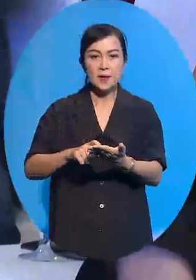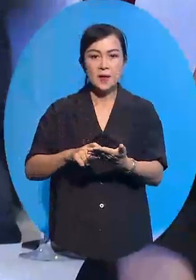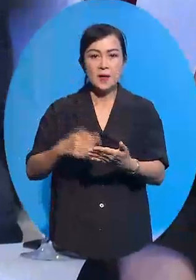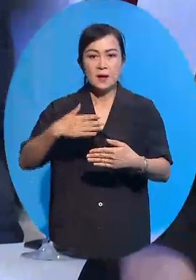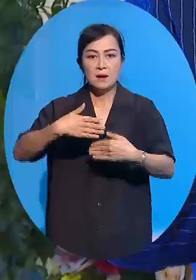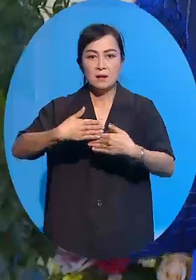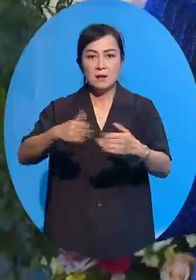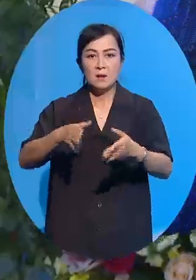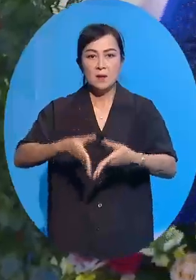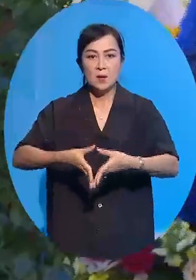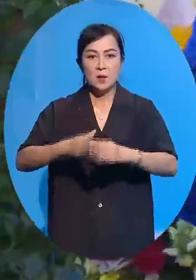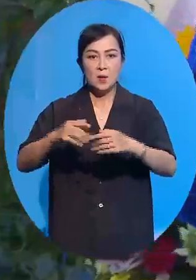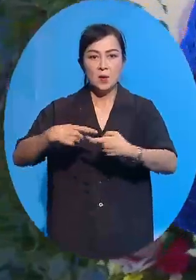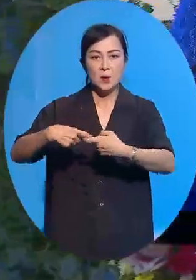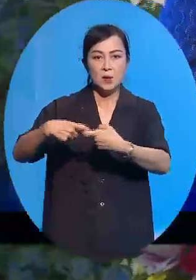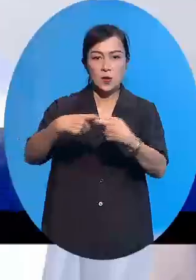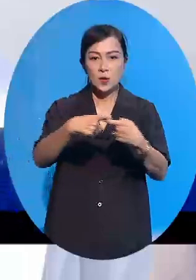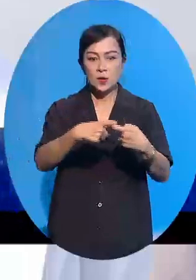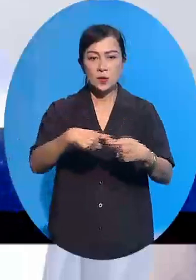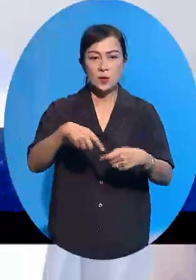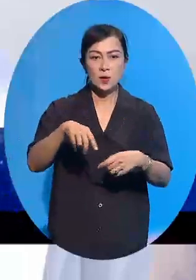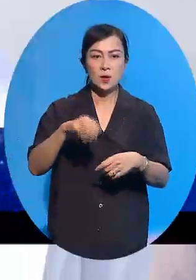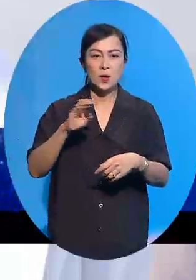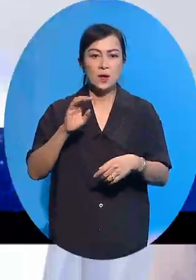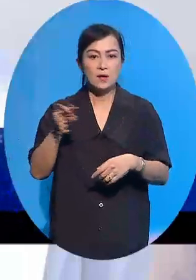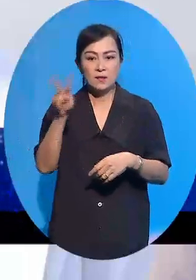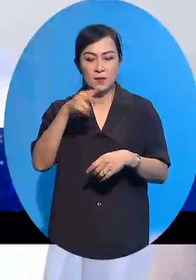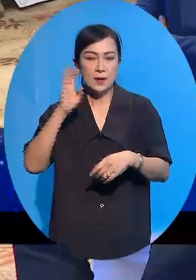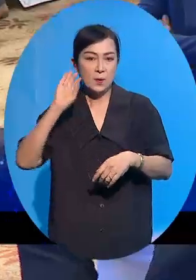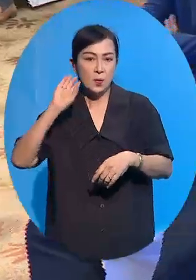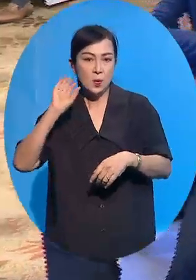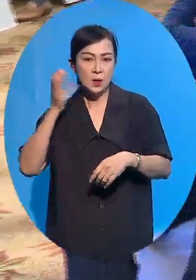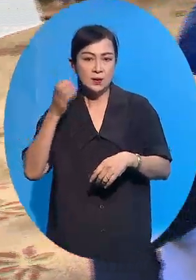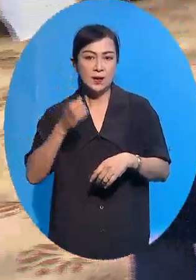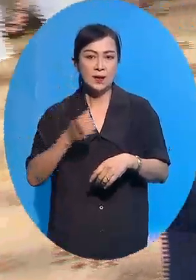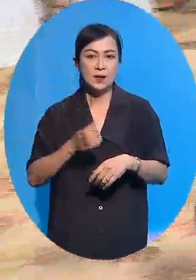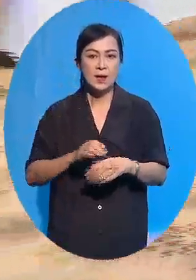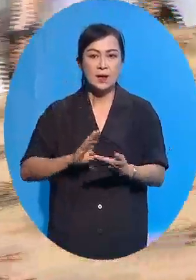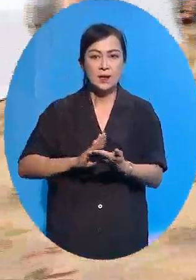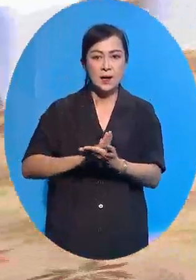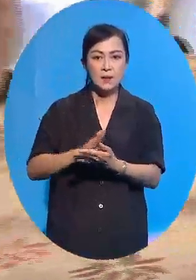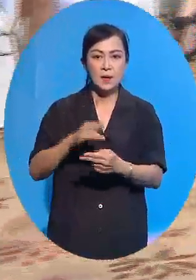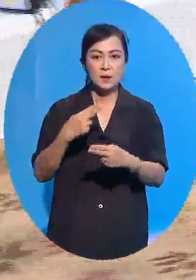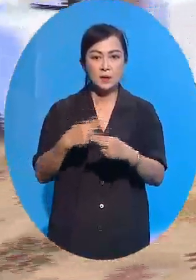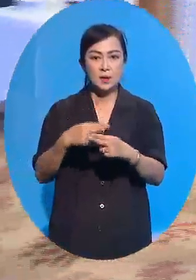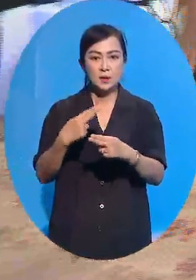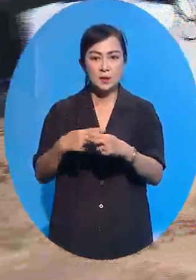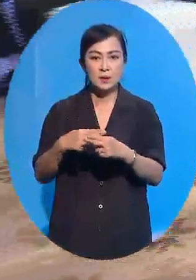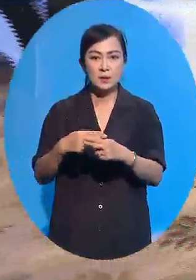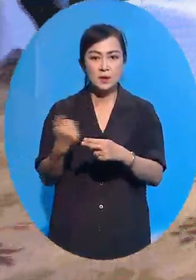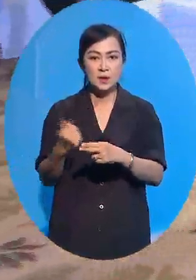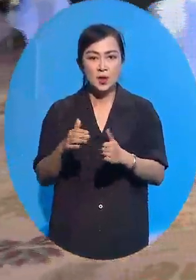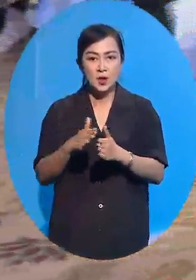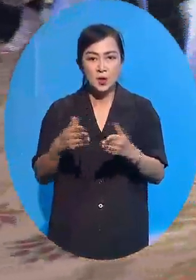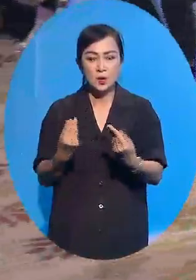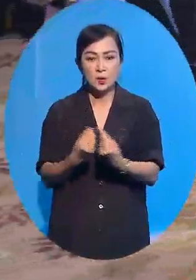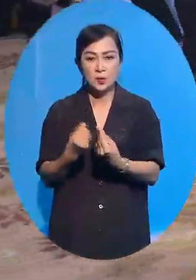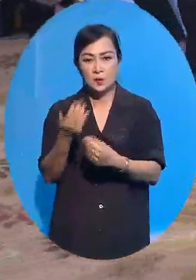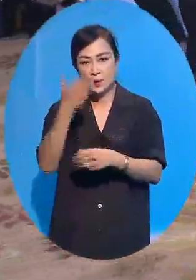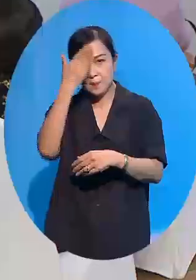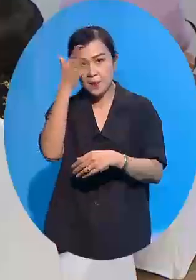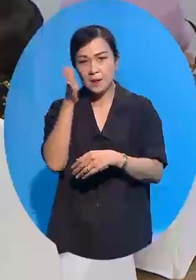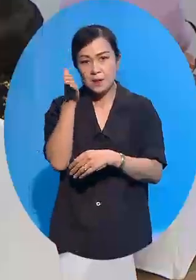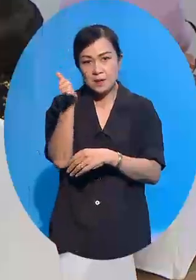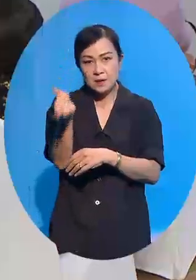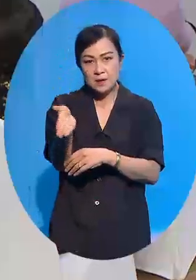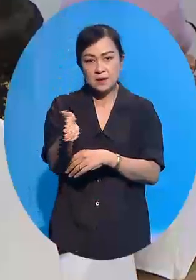tác rộng khắp, Câu lạc bộ Kết nối Doanh nhân Việt Nam Quốc tế cùng Eden Global Capital đảm bảo thương hiệu doanh nghiệp sẽ được nhiều nhà đầu tư biết đến,